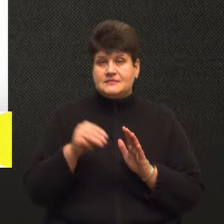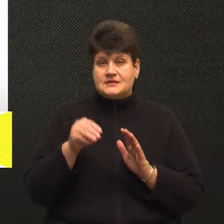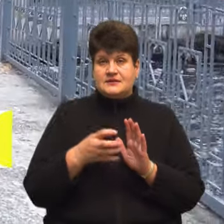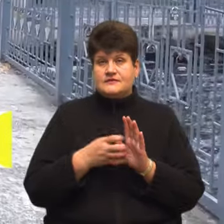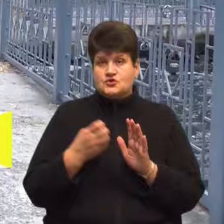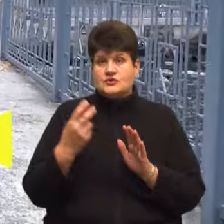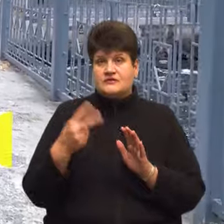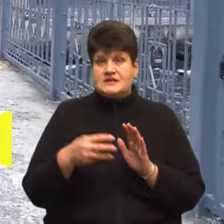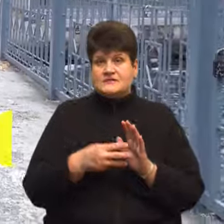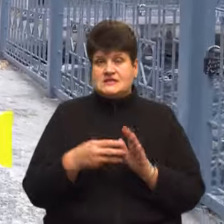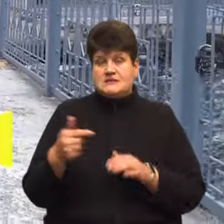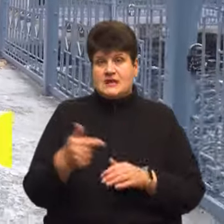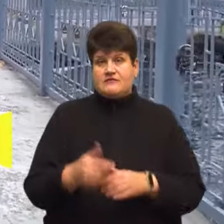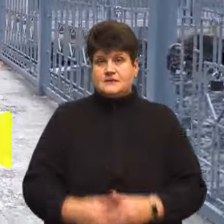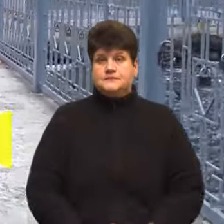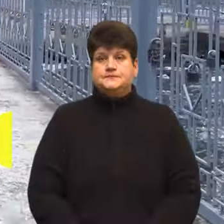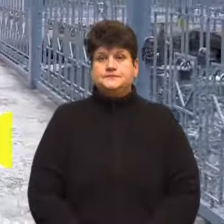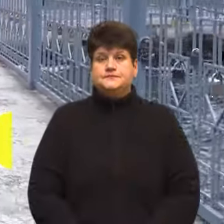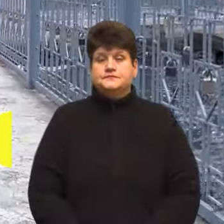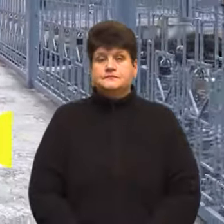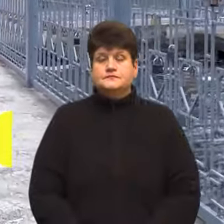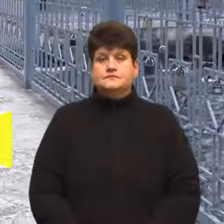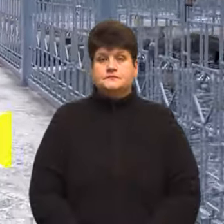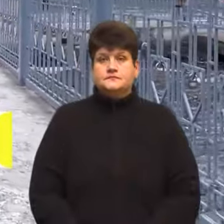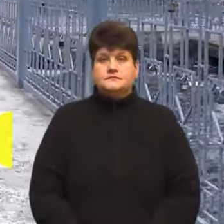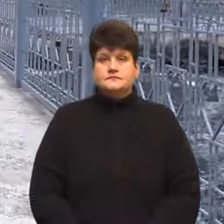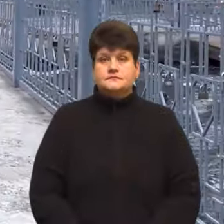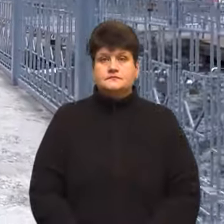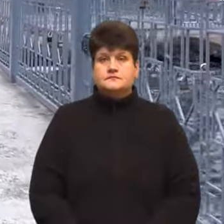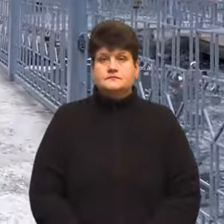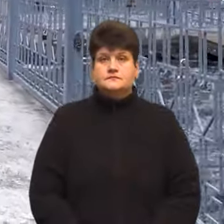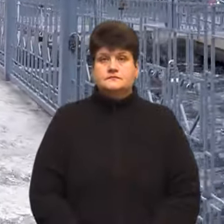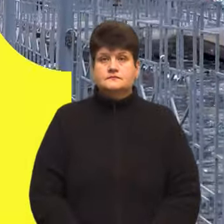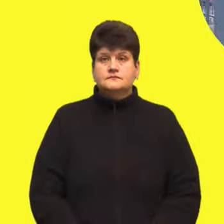грн Богдана Савицька Тарас Бурак Андрій бодак суспільні новини